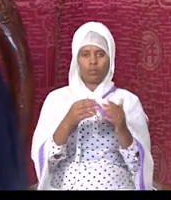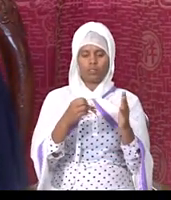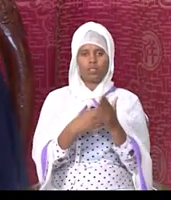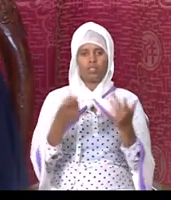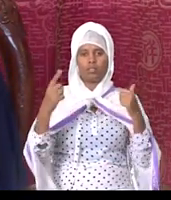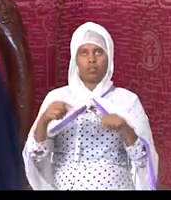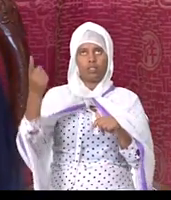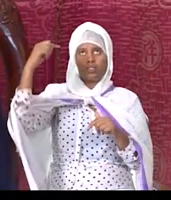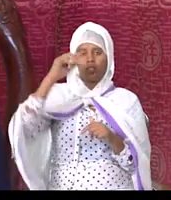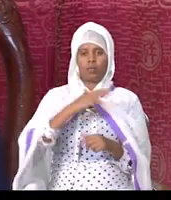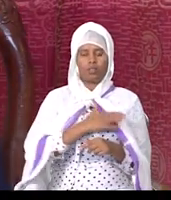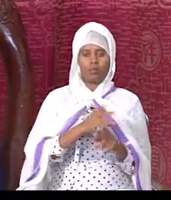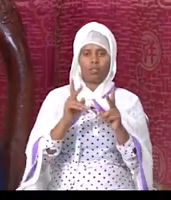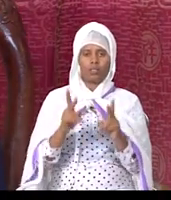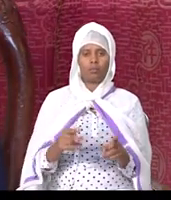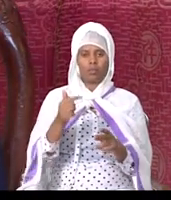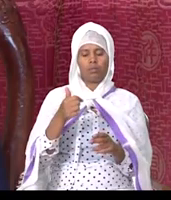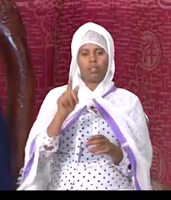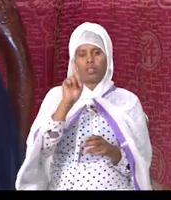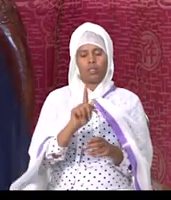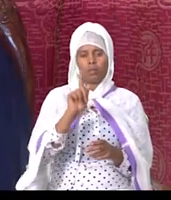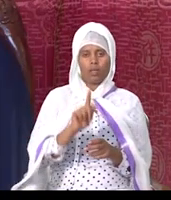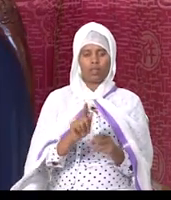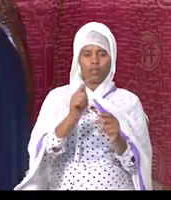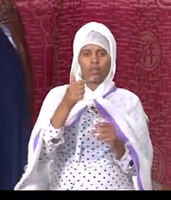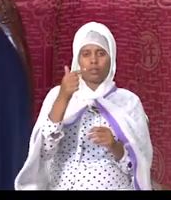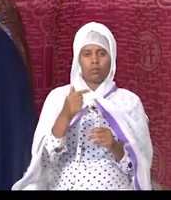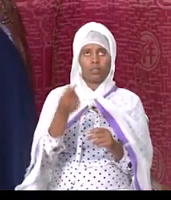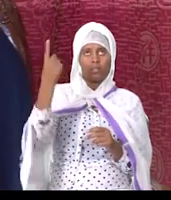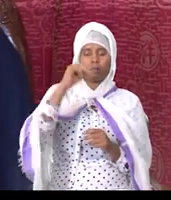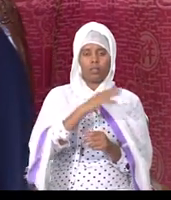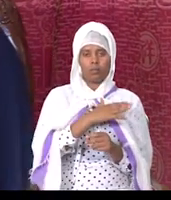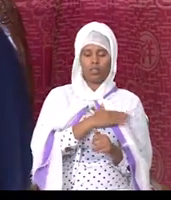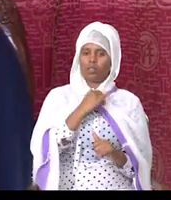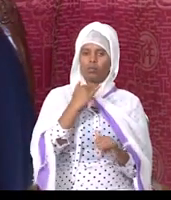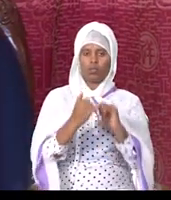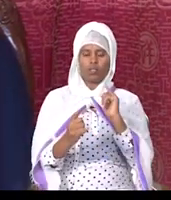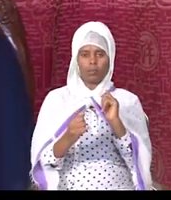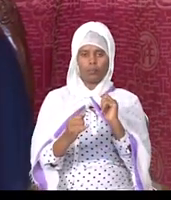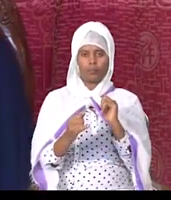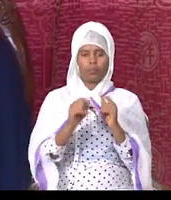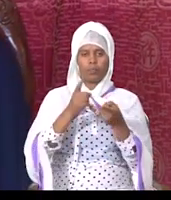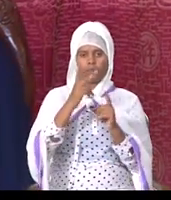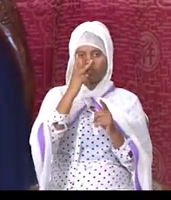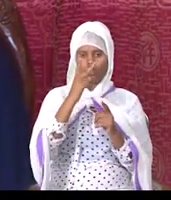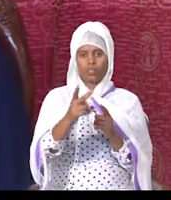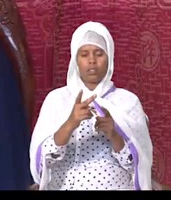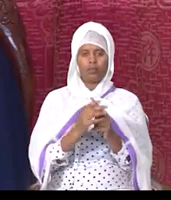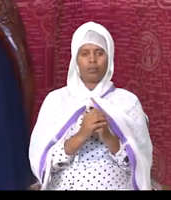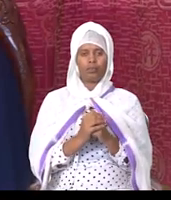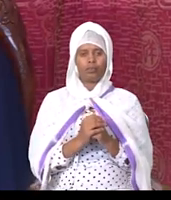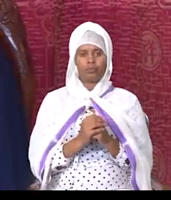نمفصام سلاز مصا كريستوس املاحنا كمتي تنبيته نبيات تنبيته نبيات كريستوس املاحنا موداتاكو انت دا